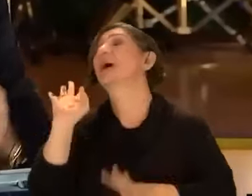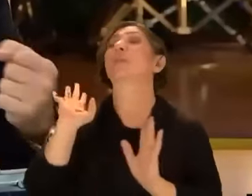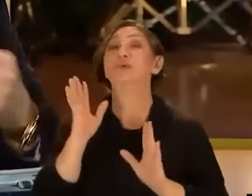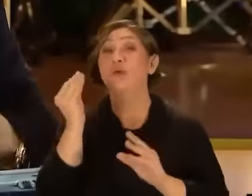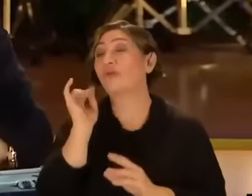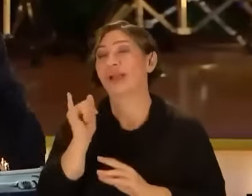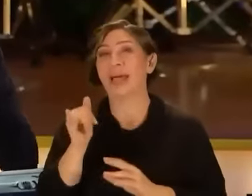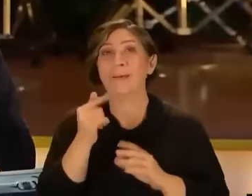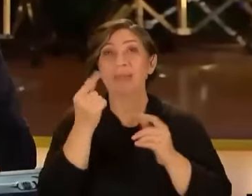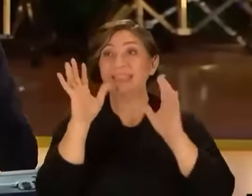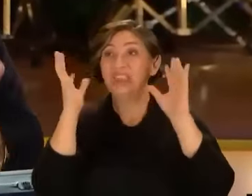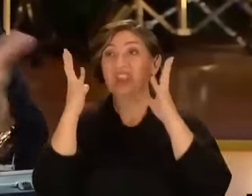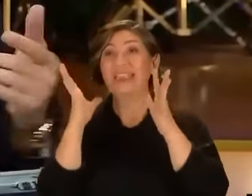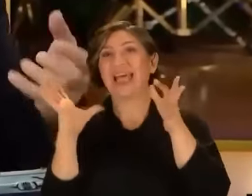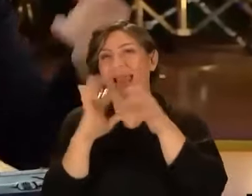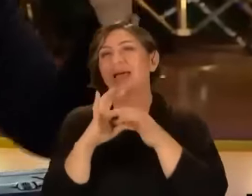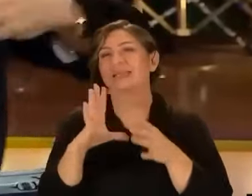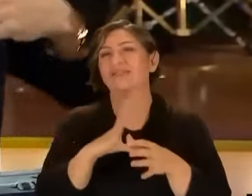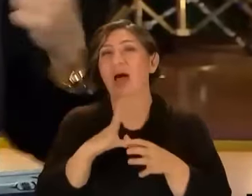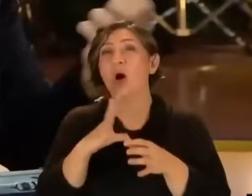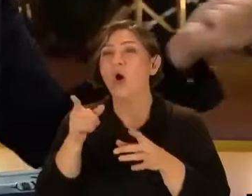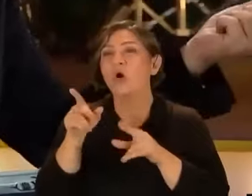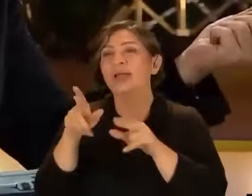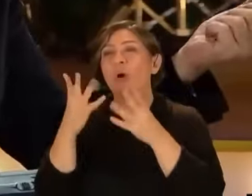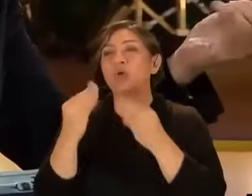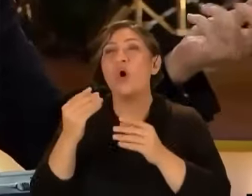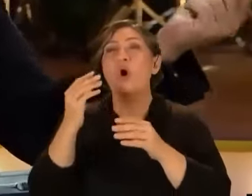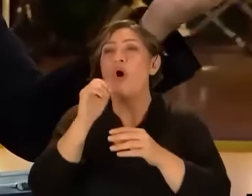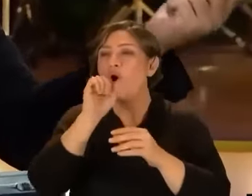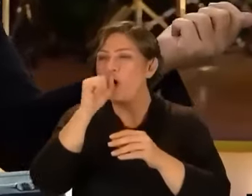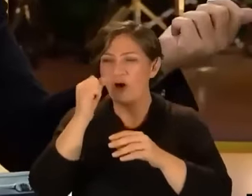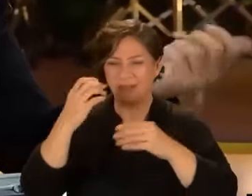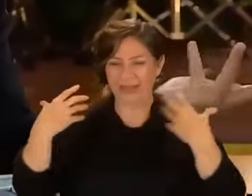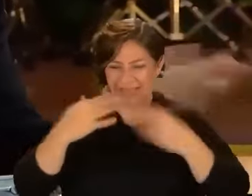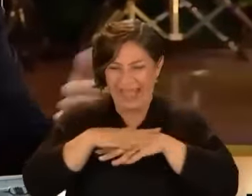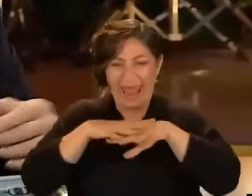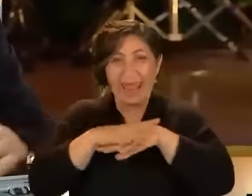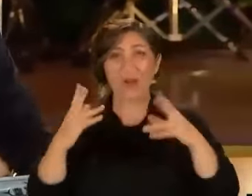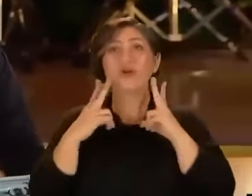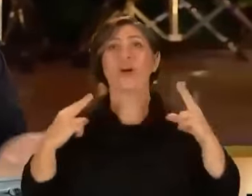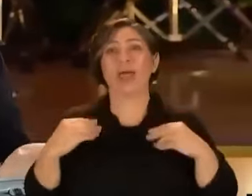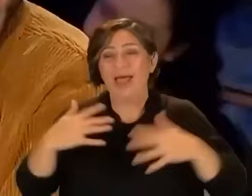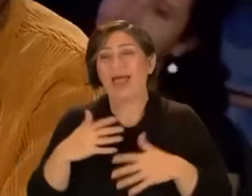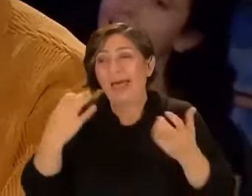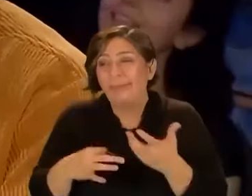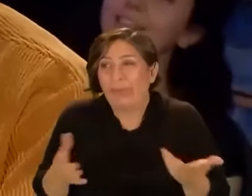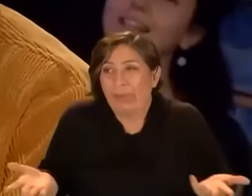fena. Biraz çılgınlık da lazım. Öyle oldu hani şey oduncu gömleği. Heber heber.